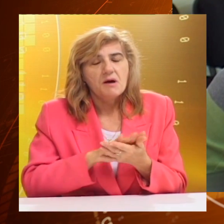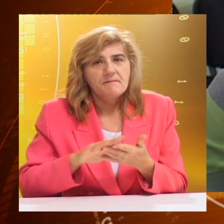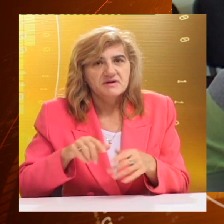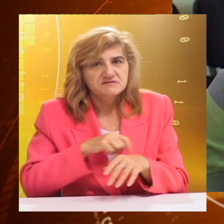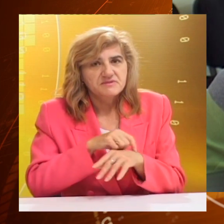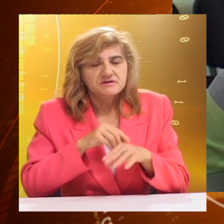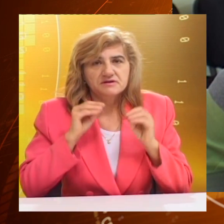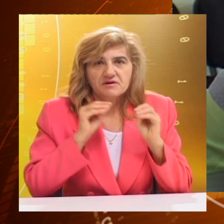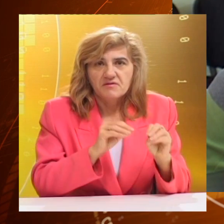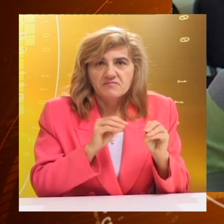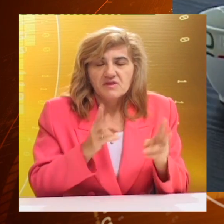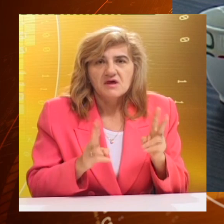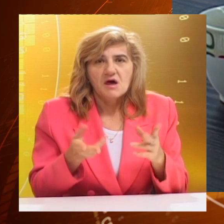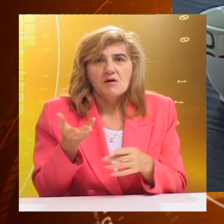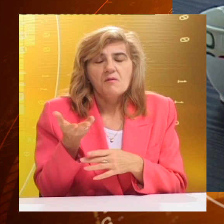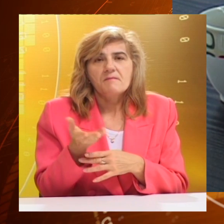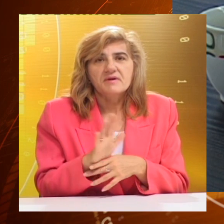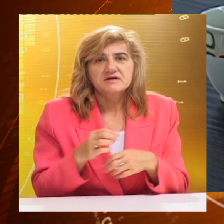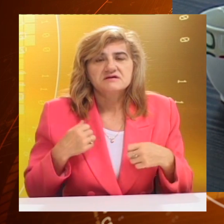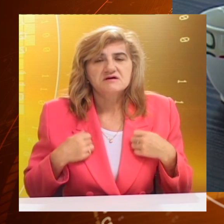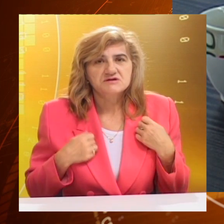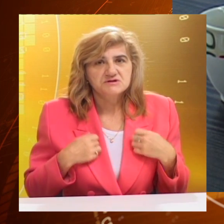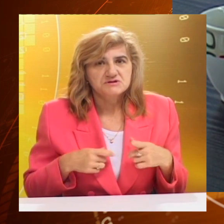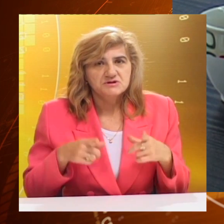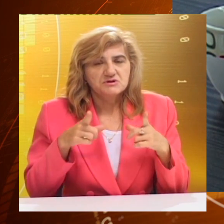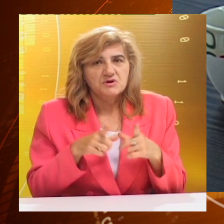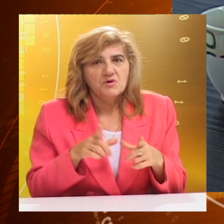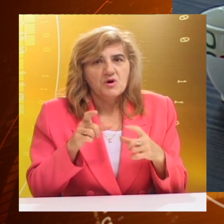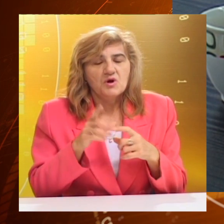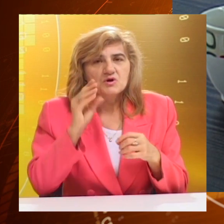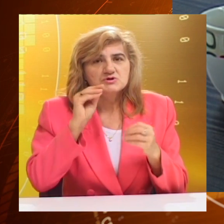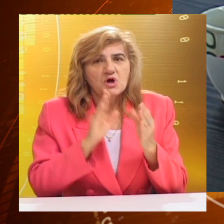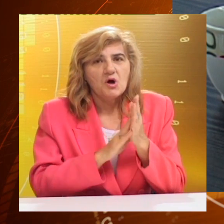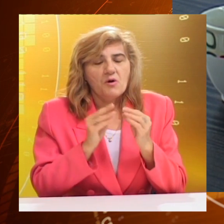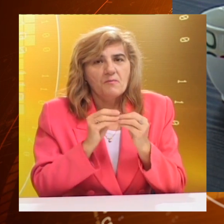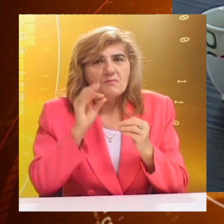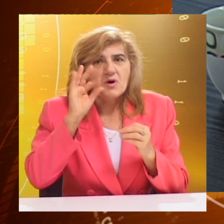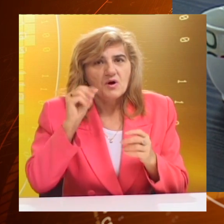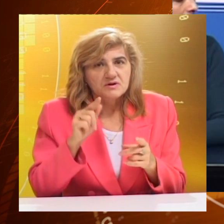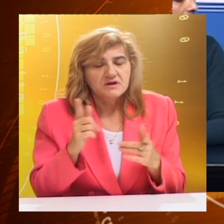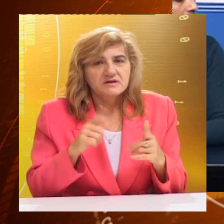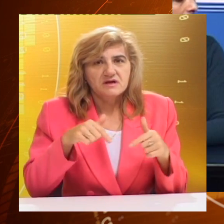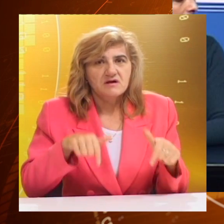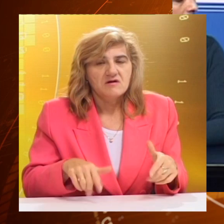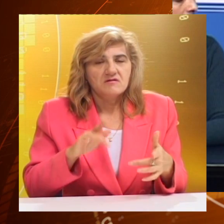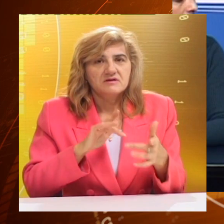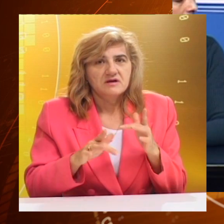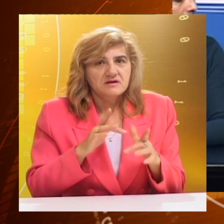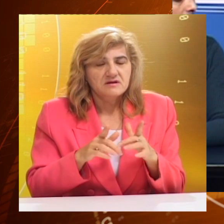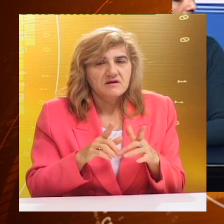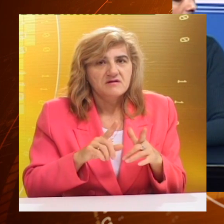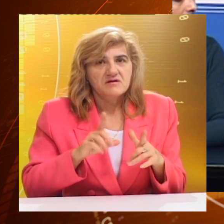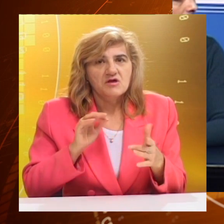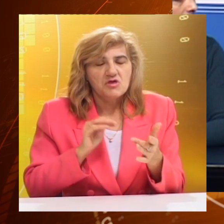da pohađaju besplatne časove kako bi na najbolji način predstavili Suboticu na centralnoj manifestaciji u Somboru, gde će se pored dece iz našeg